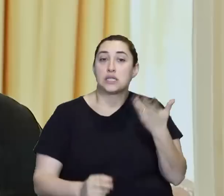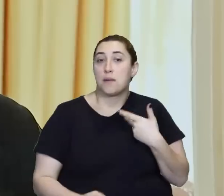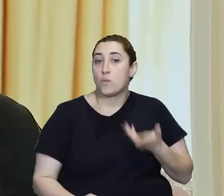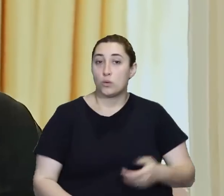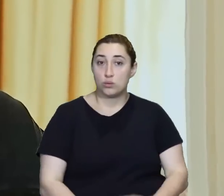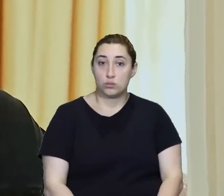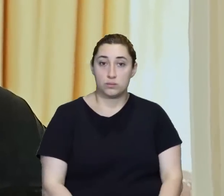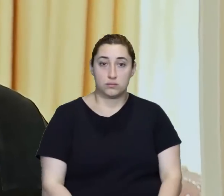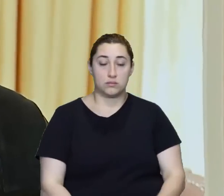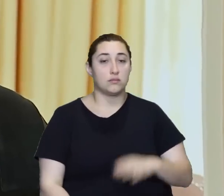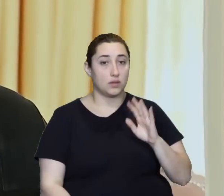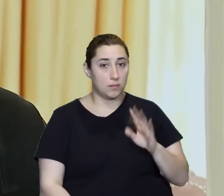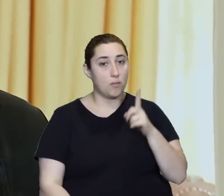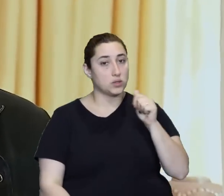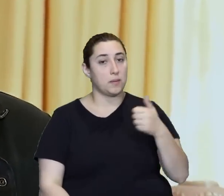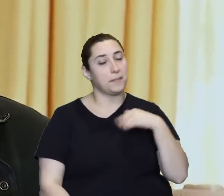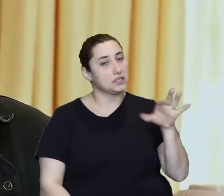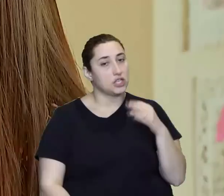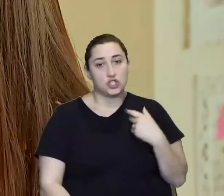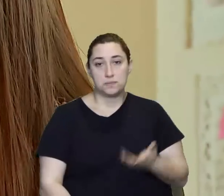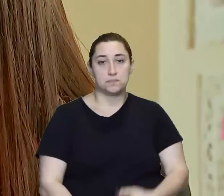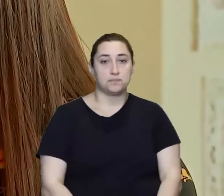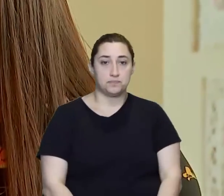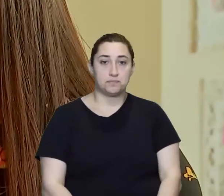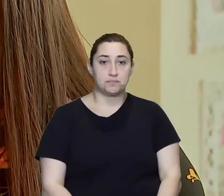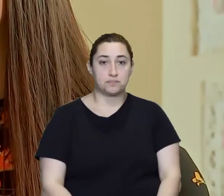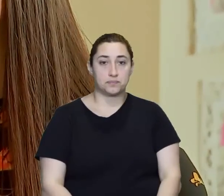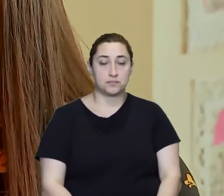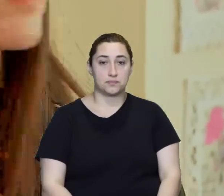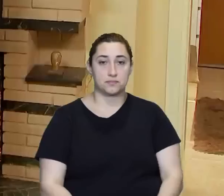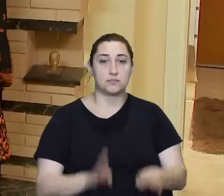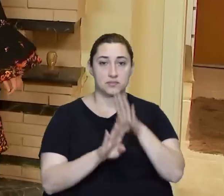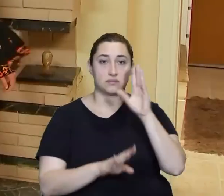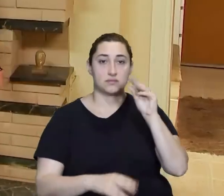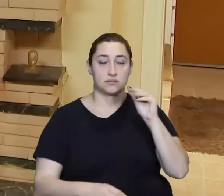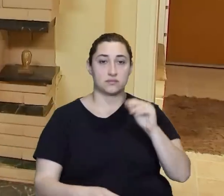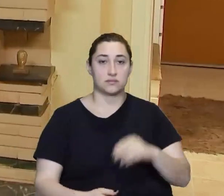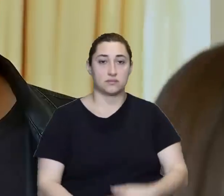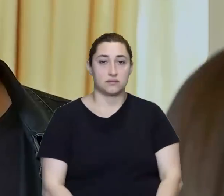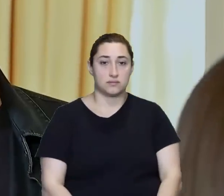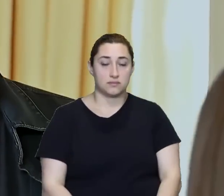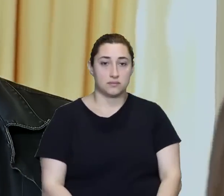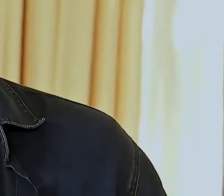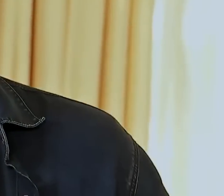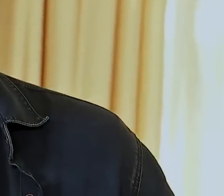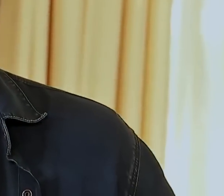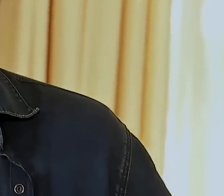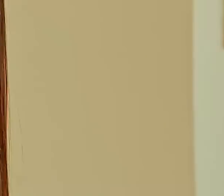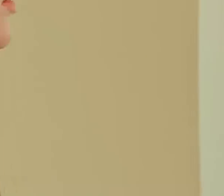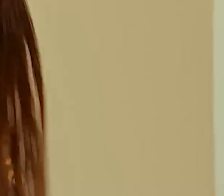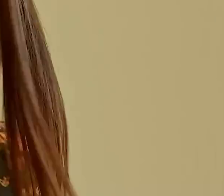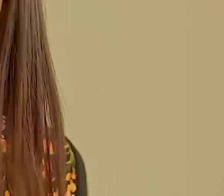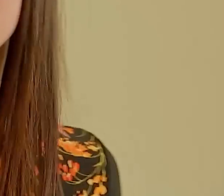istemiyorum. Tamam. O zaman ben seçerim. Zehra başını panikle kapıya çevirdi. Ömer merakla dikkat